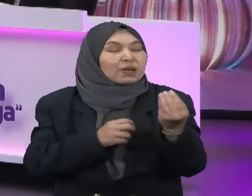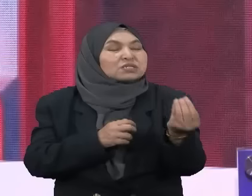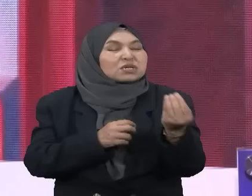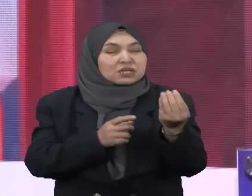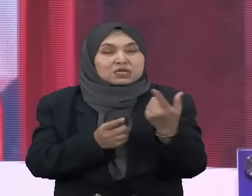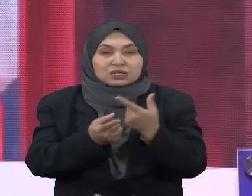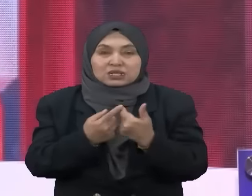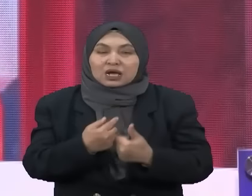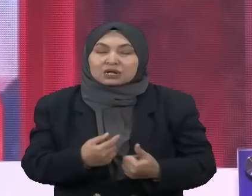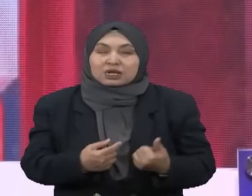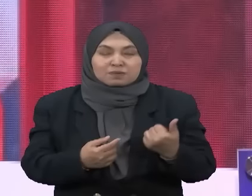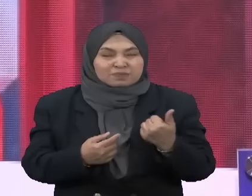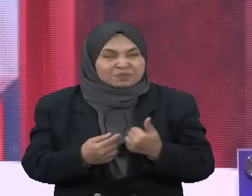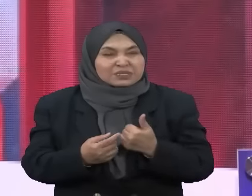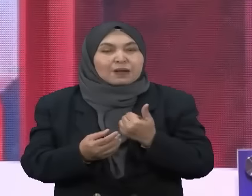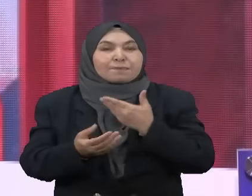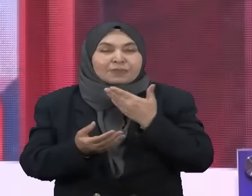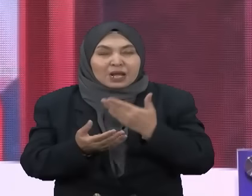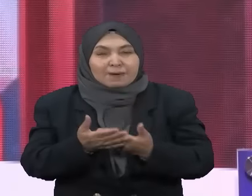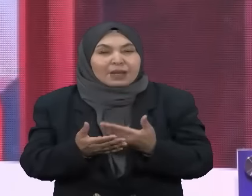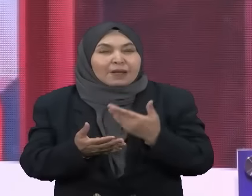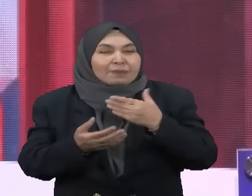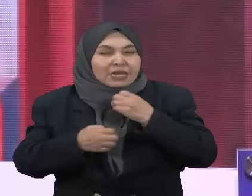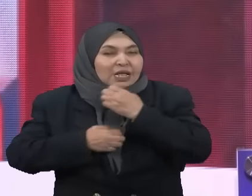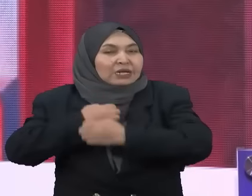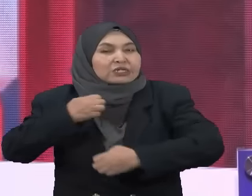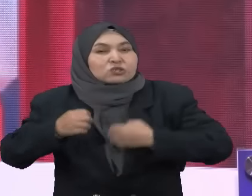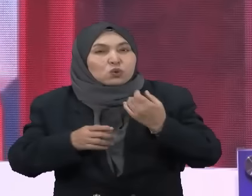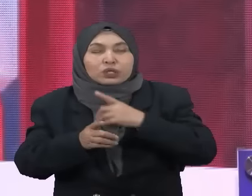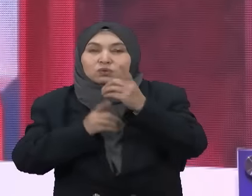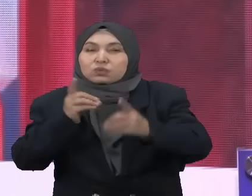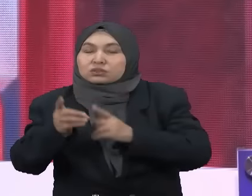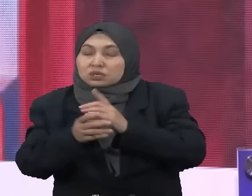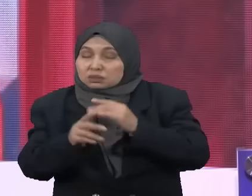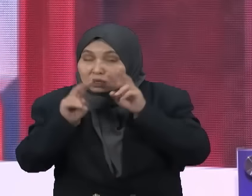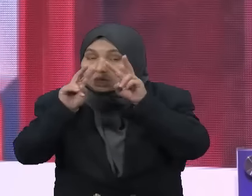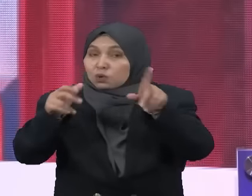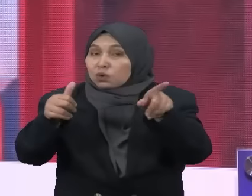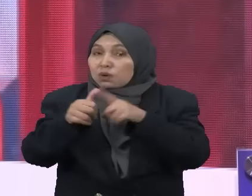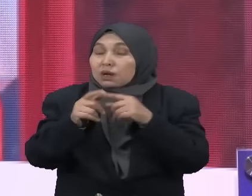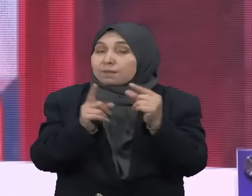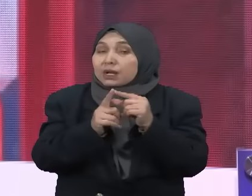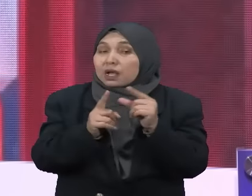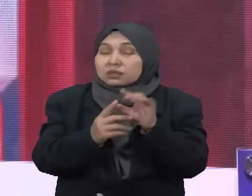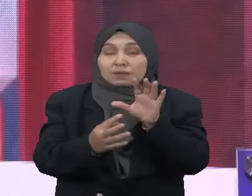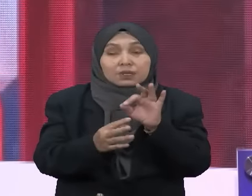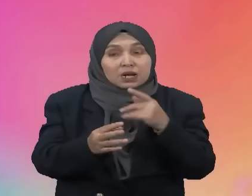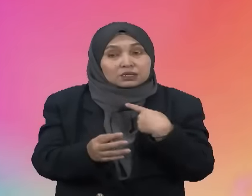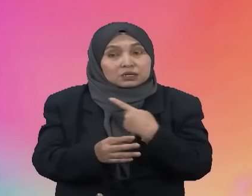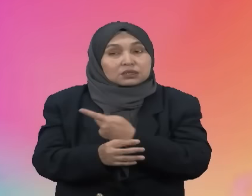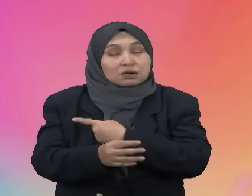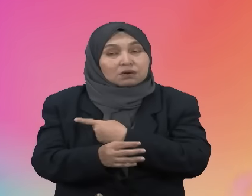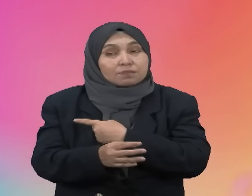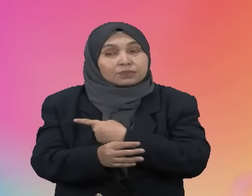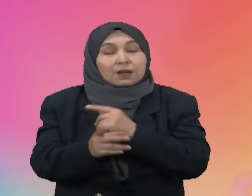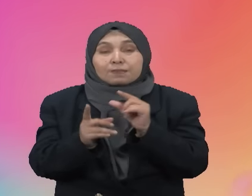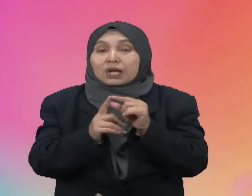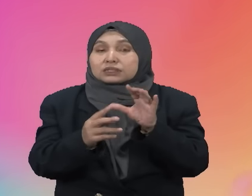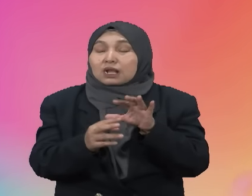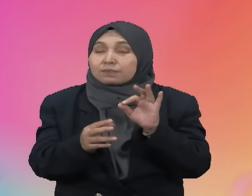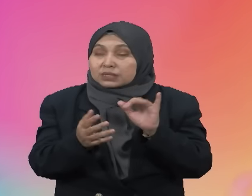daripada habuan dunia. Tuan-tuan dan puan-puan, kita lihat terlebih dahulu kepada perkataan pilihan kita.